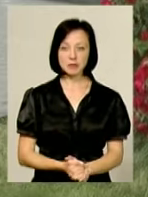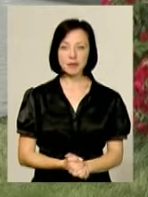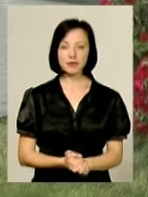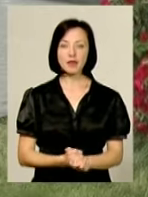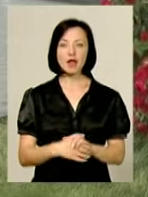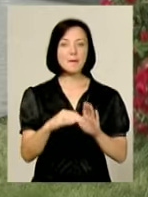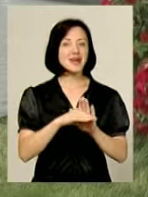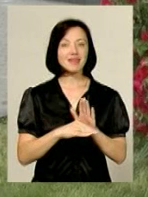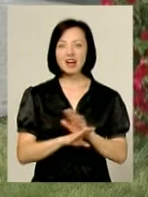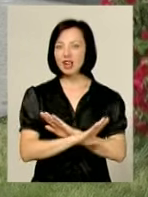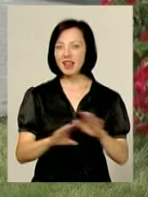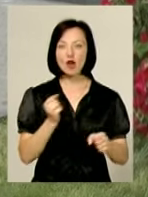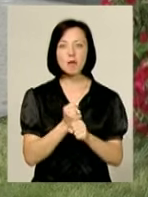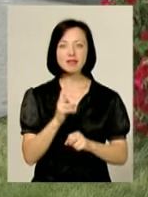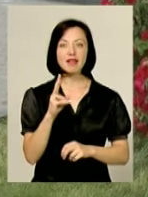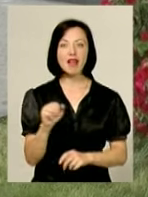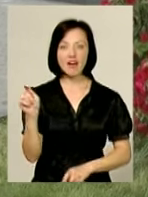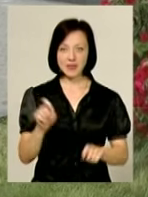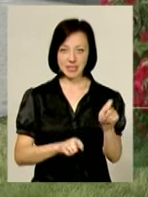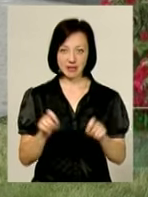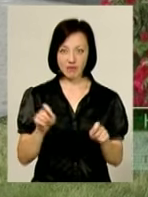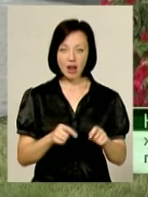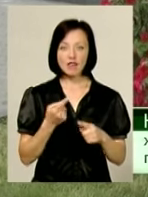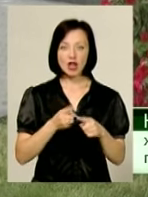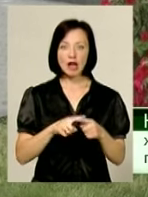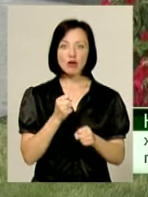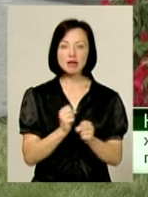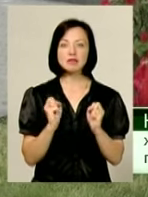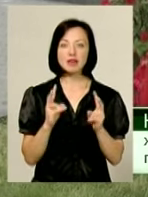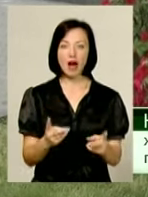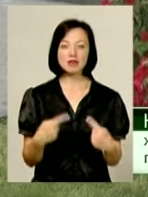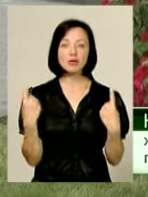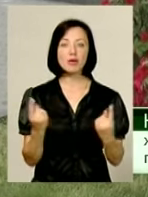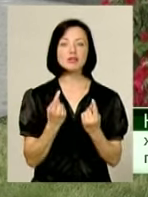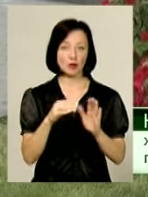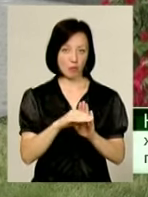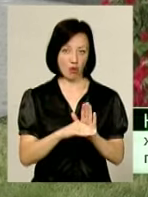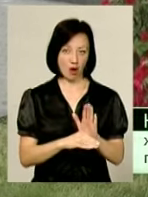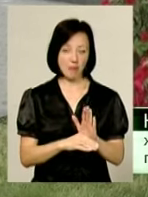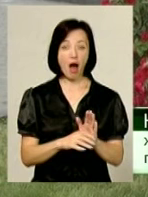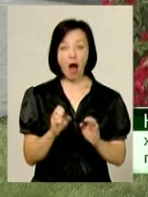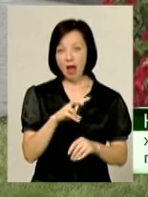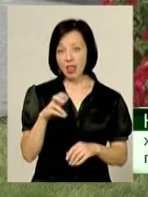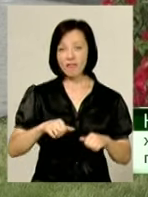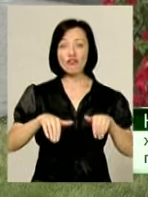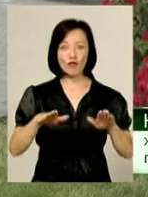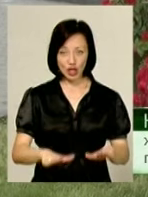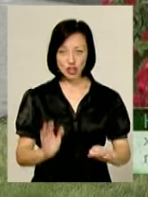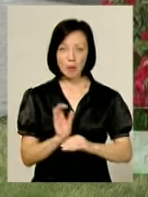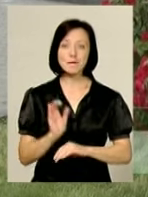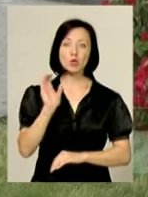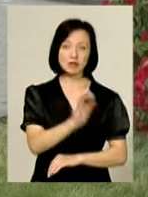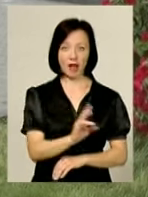Передача не робилась на фестиваль, вона робилась як циклова програма. Але власне вирішили все ж таки її